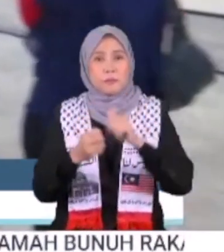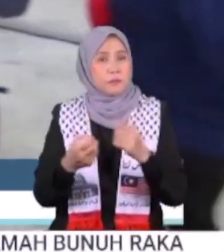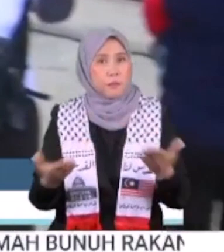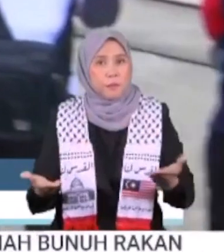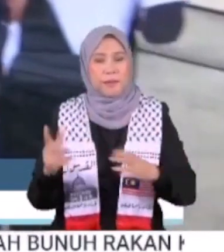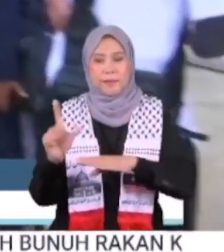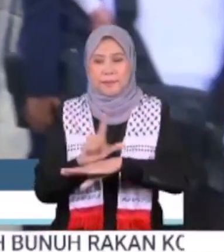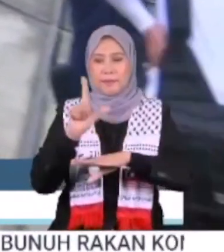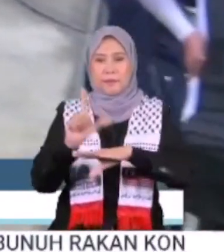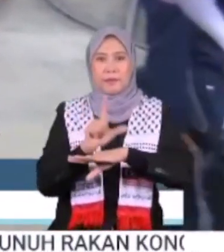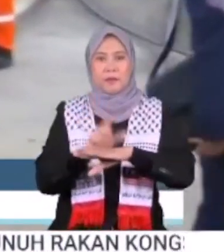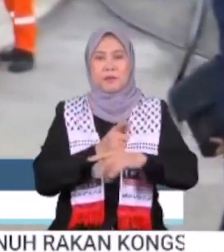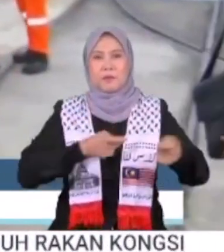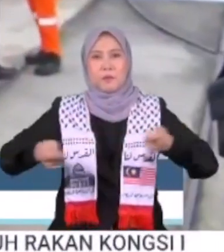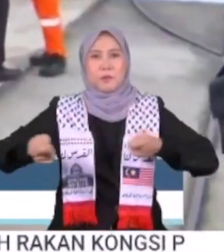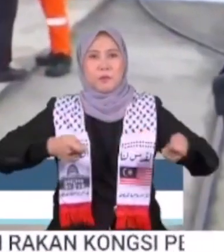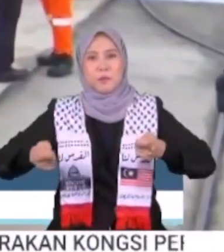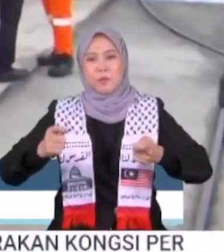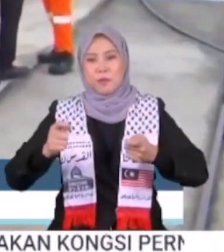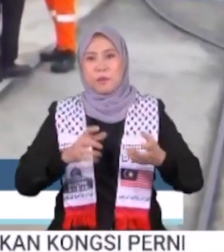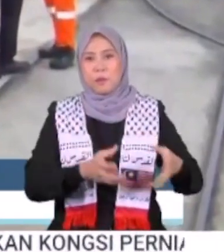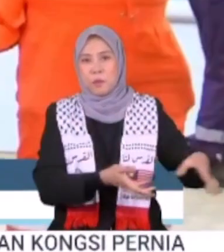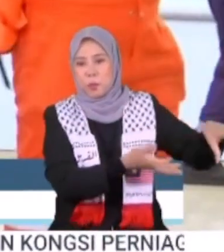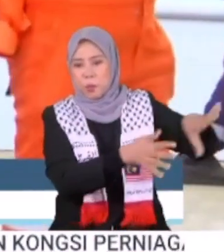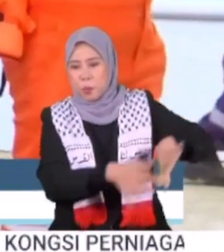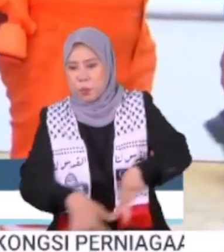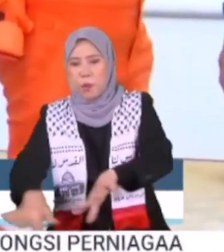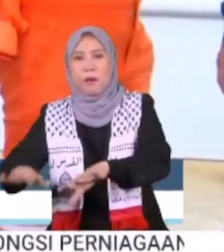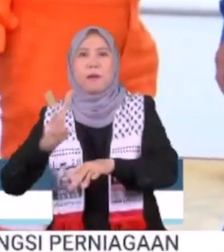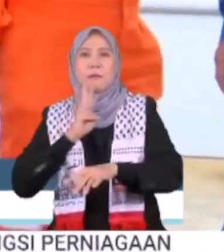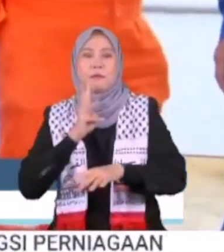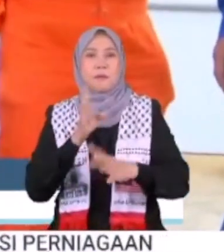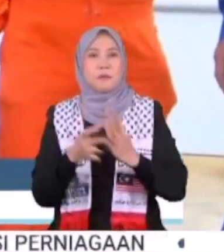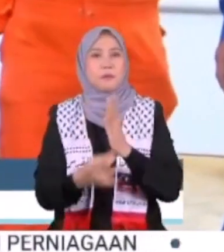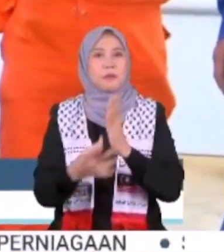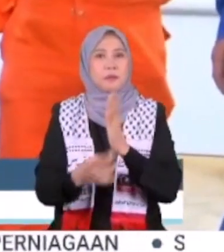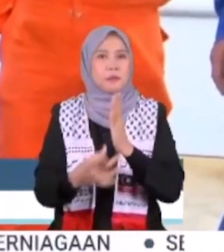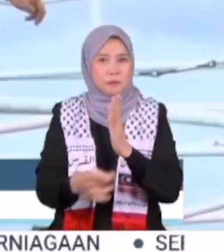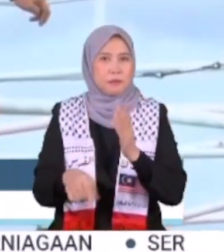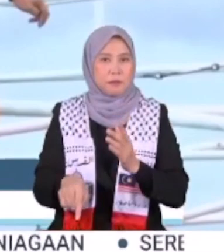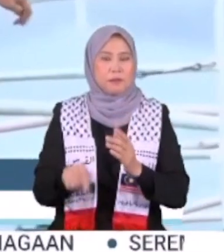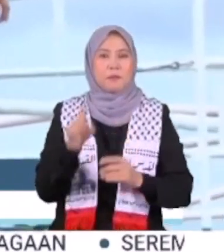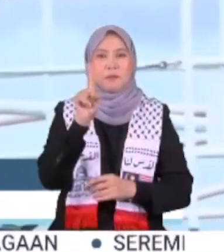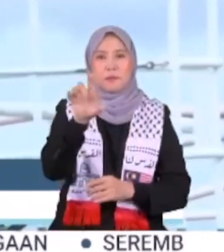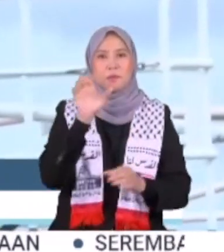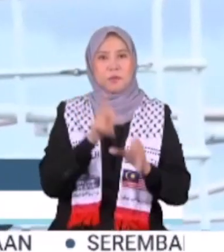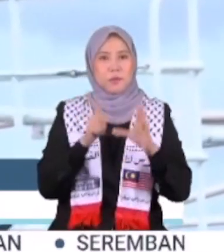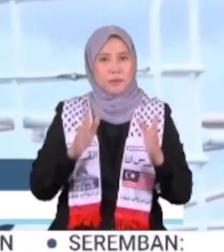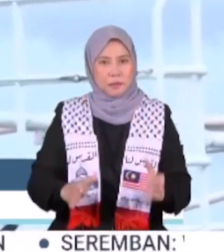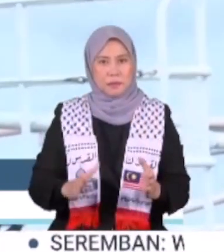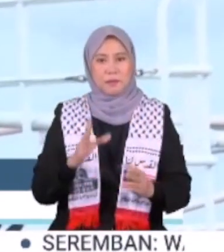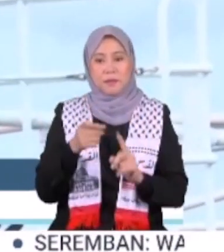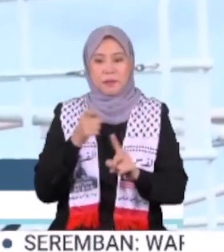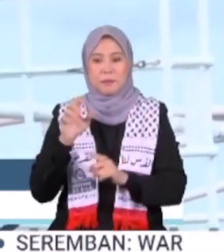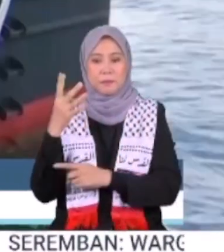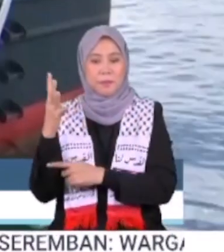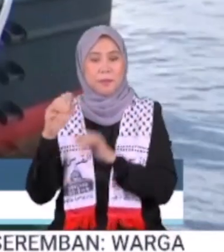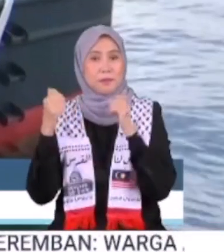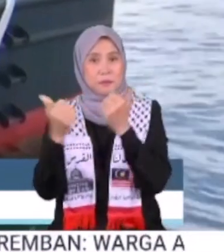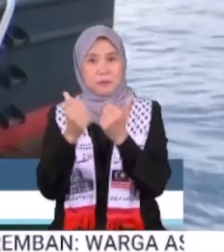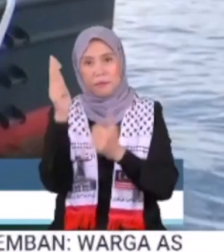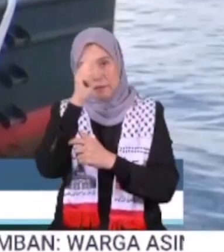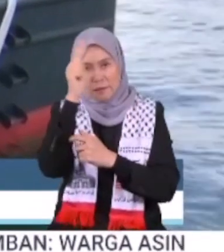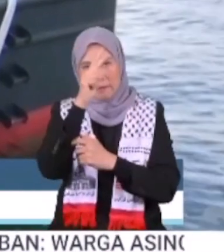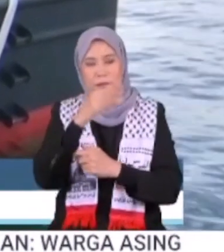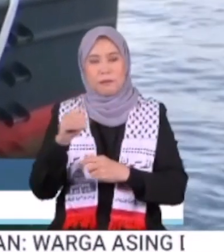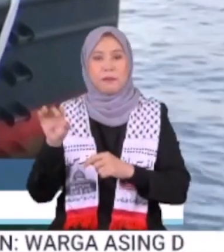itu, latihan kendali tumpahan minyak bahan berbahaya dianjur melibatkan 100 peserta dari 14 agensi